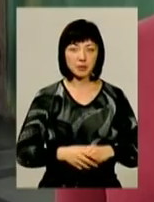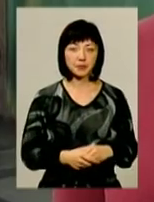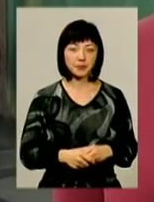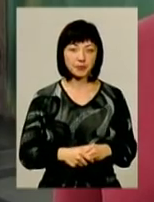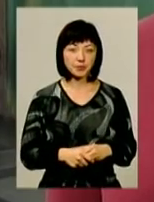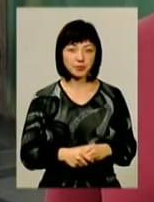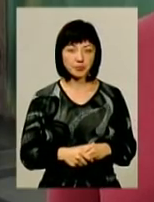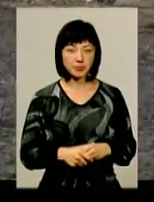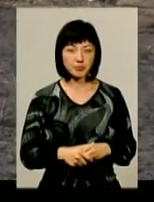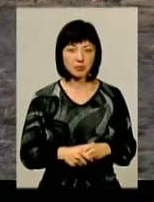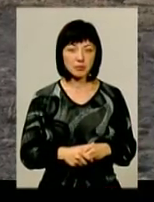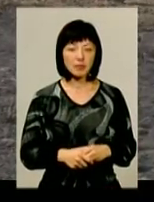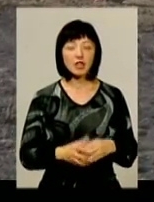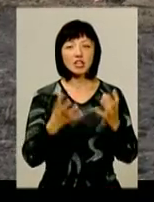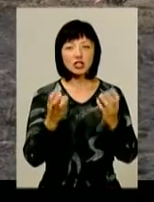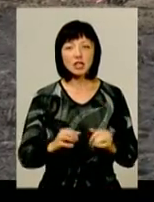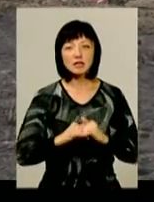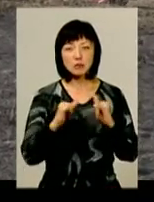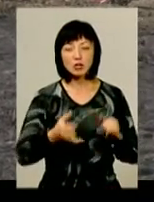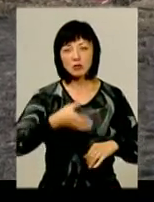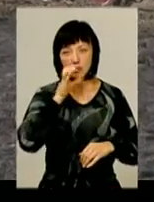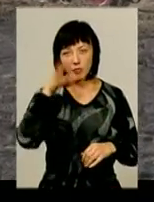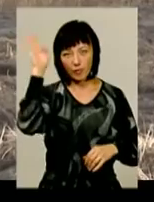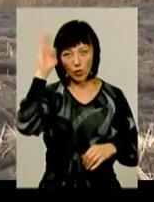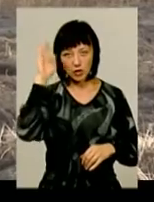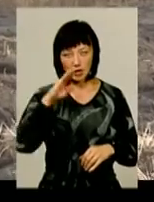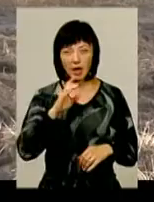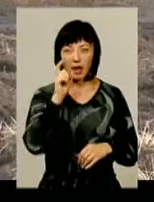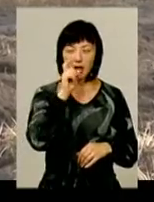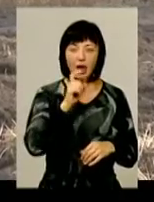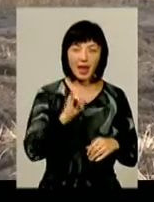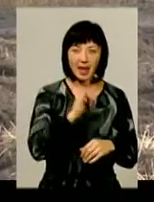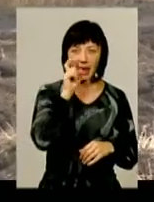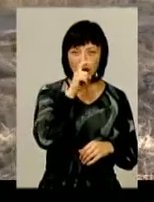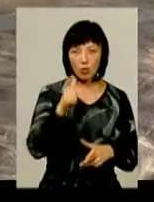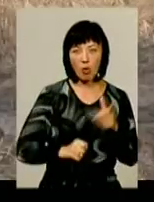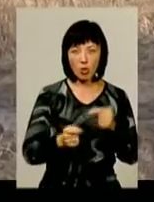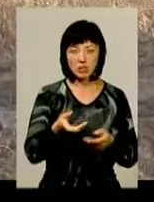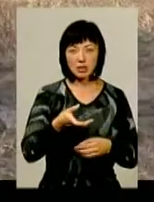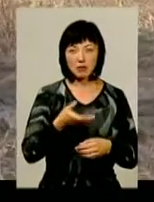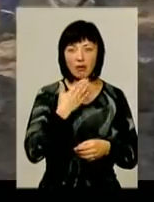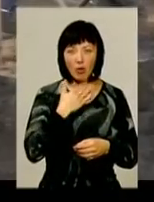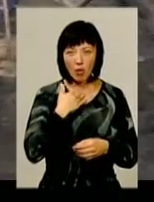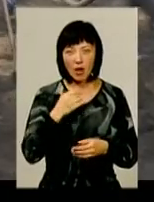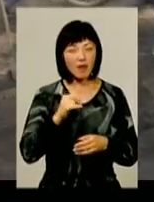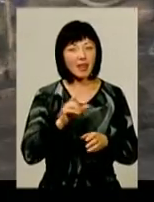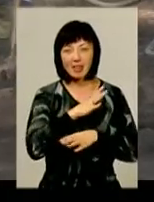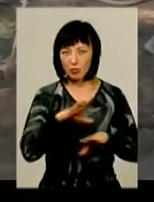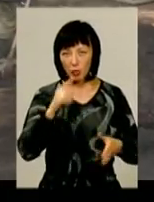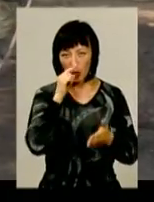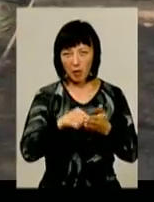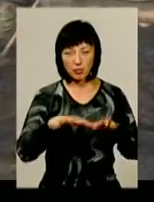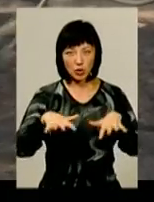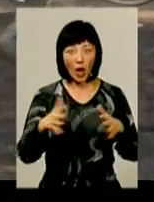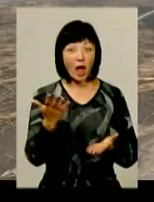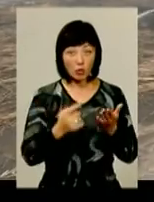вологими ганчірками. А ще збільшити споживання рідини, зокрема кисломолочних напоїв та уникати потрапляння під дощ. Якщо ж вберегтися від